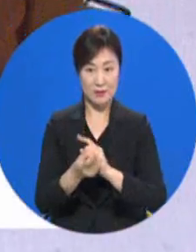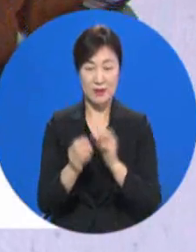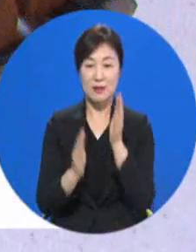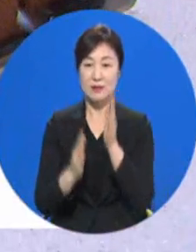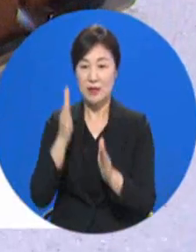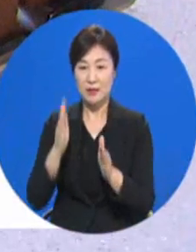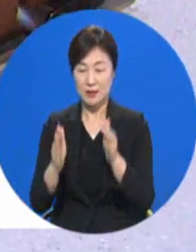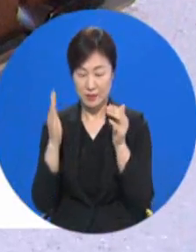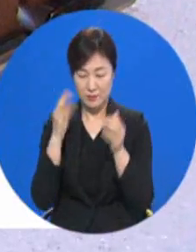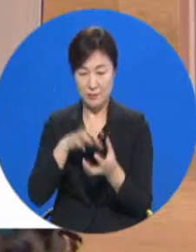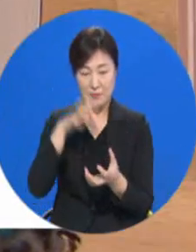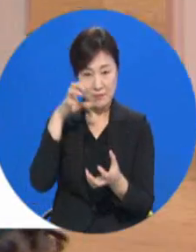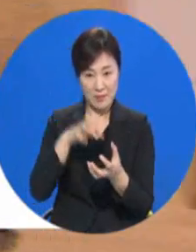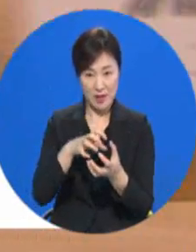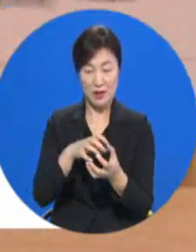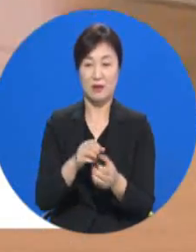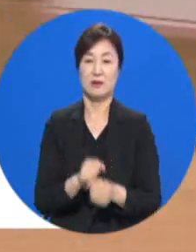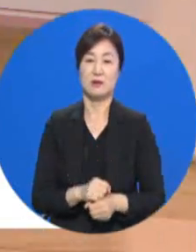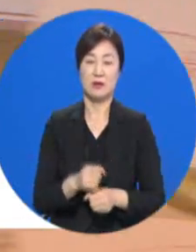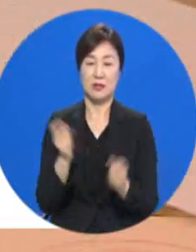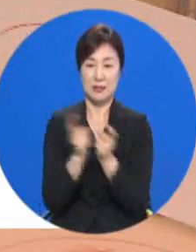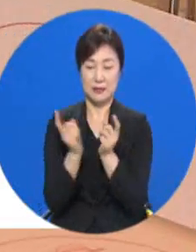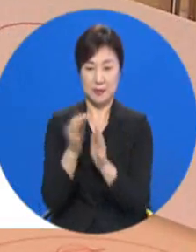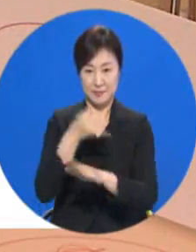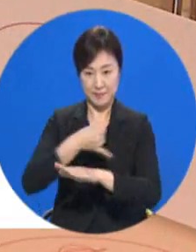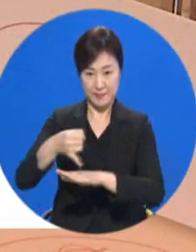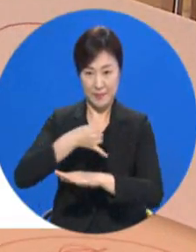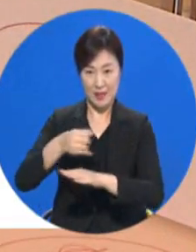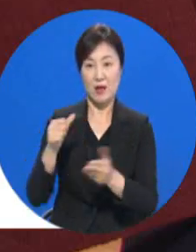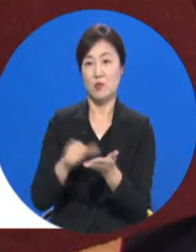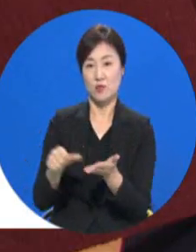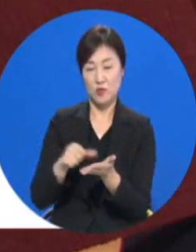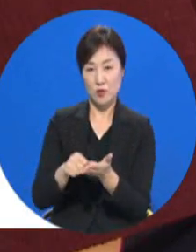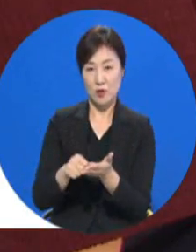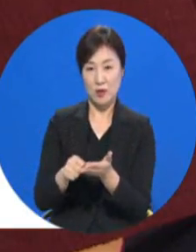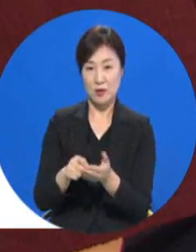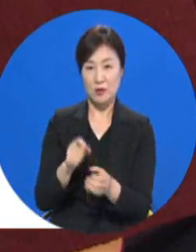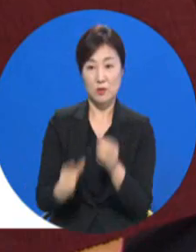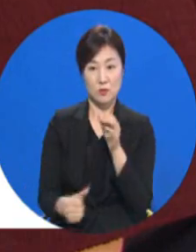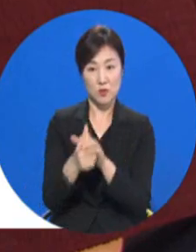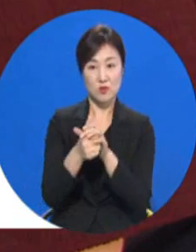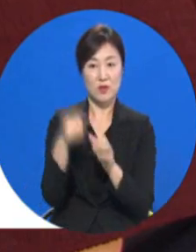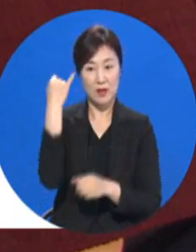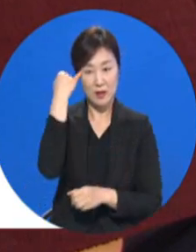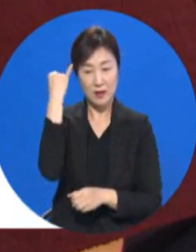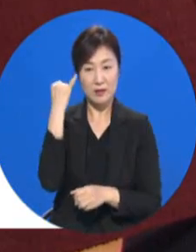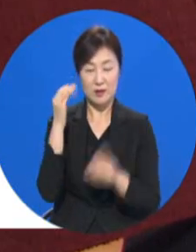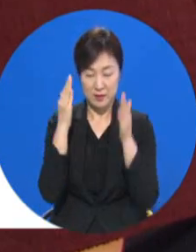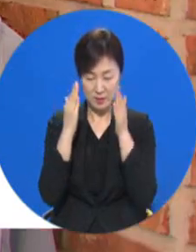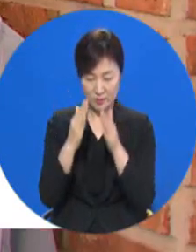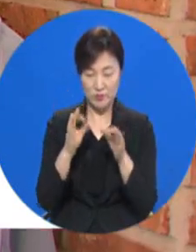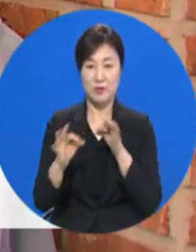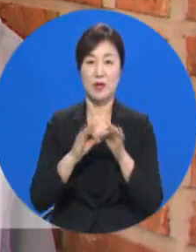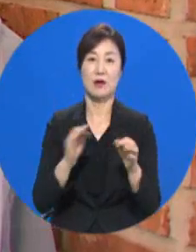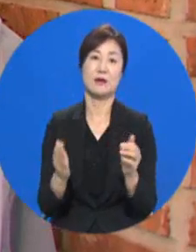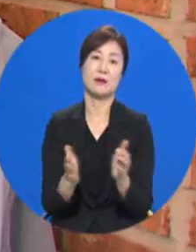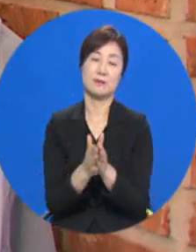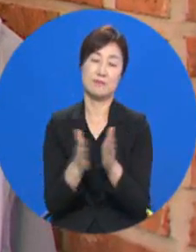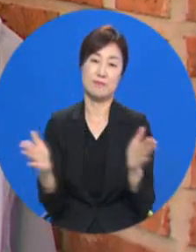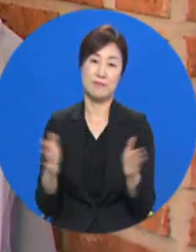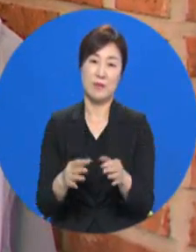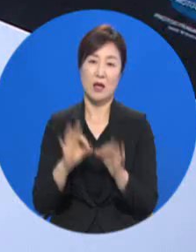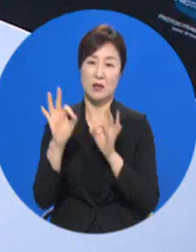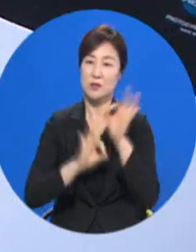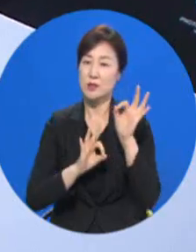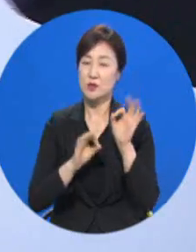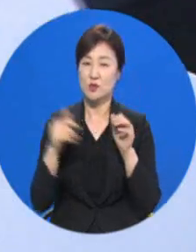채식주의자를 겨냥한 빵과 직접 디자인한 인테리어 소품 등 특색 있는 아이템 위주로 점포를 구성했고 시행착오를 줄이기